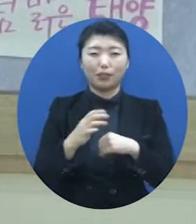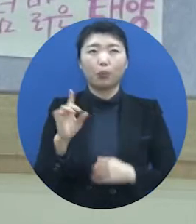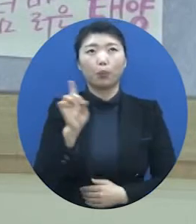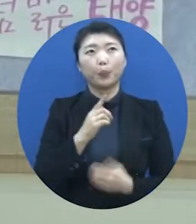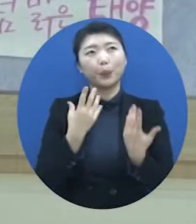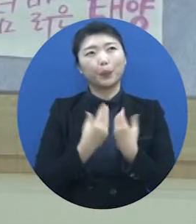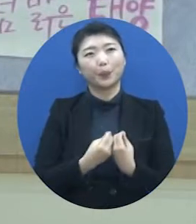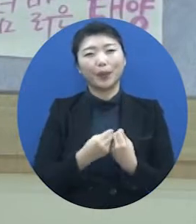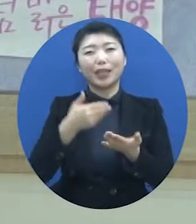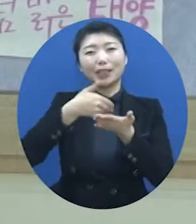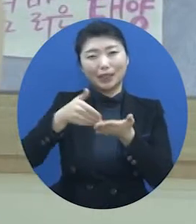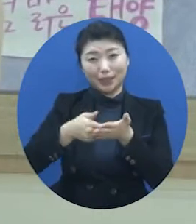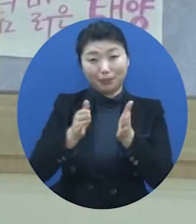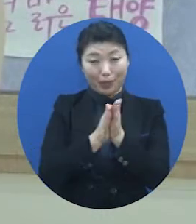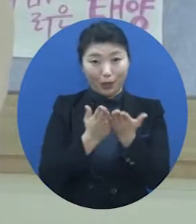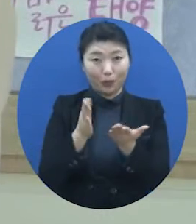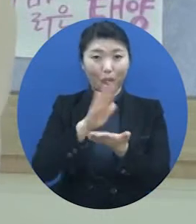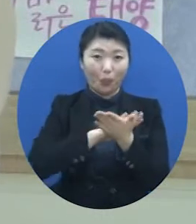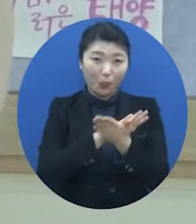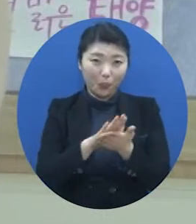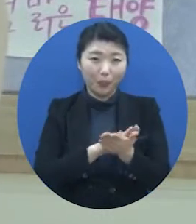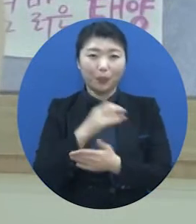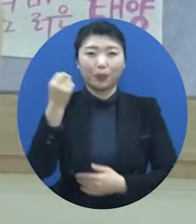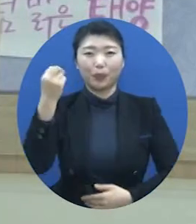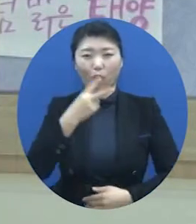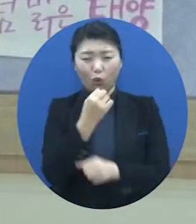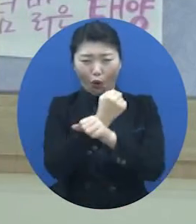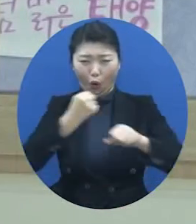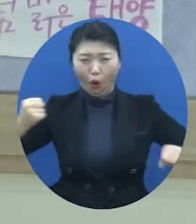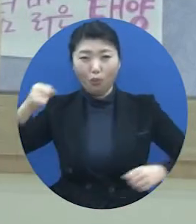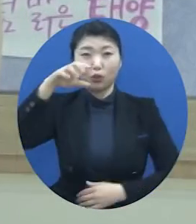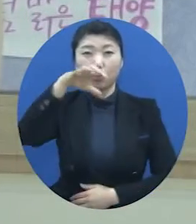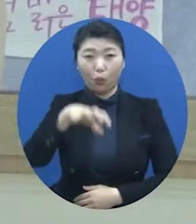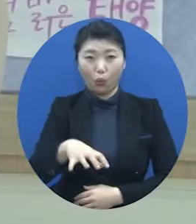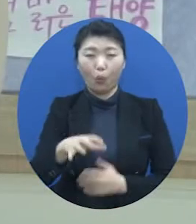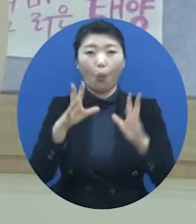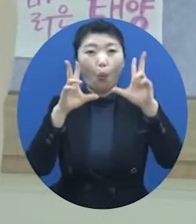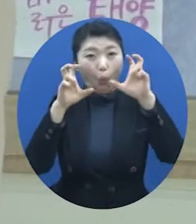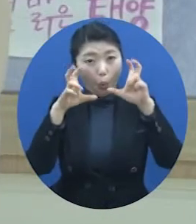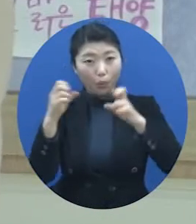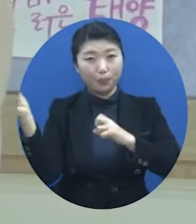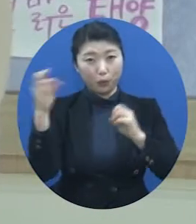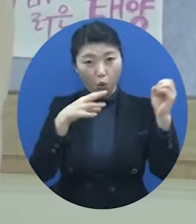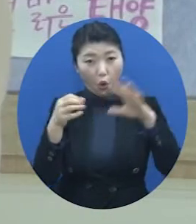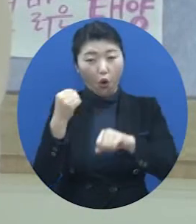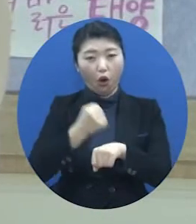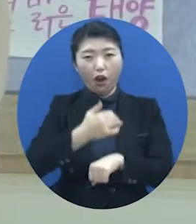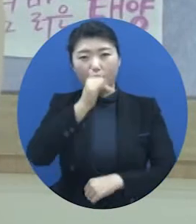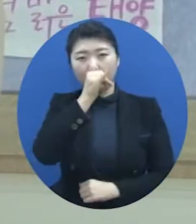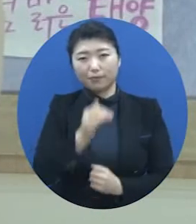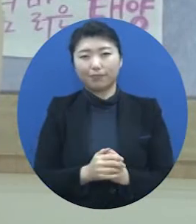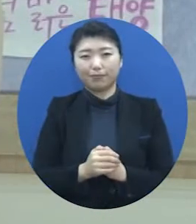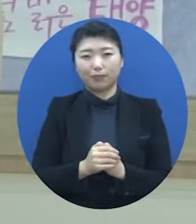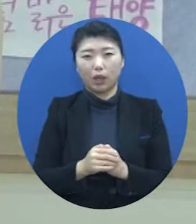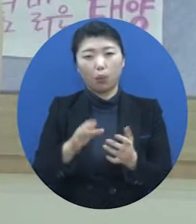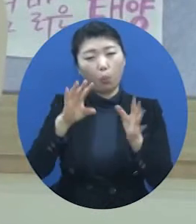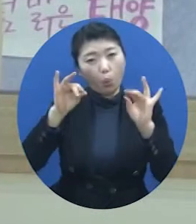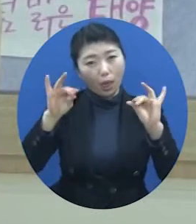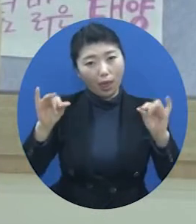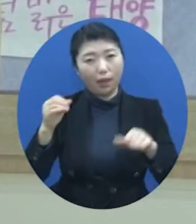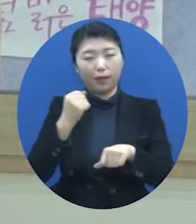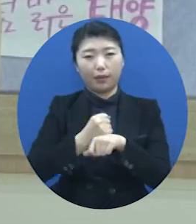하거든요. 예를 들면 그림책 놀이를 한다든지 아니면 넓은 곳에 가서 공놀이, 피구놀이를 한다든지